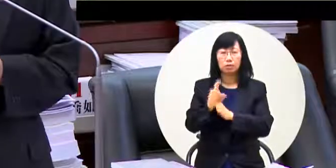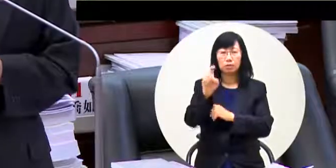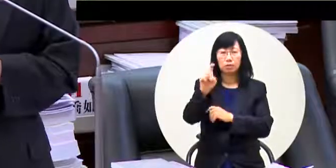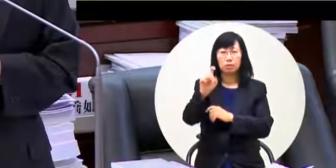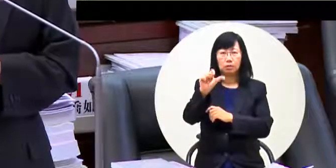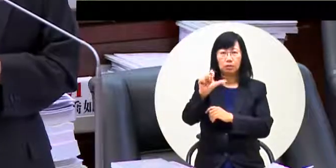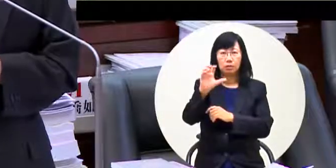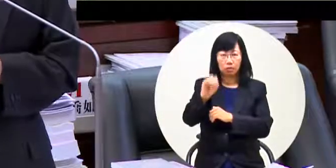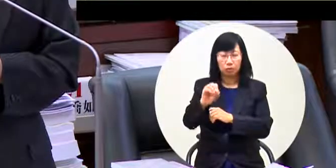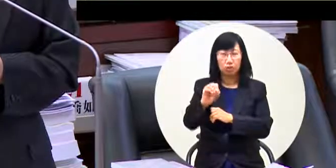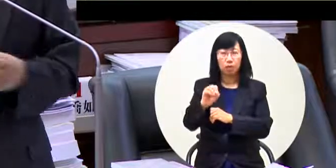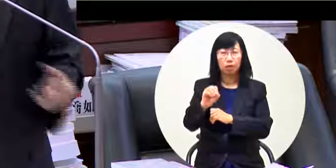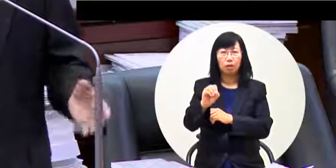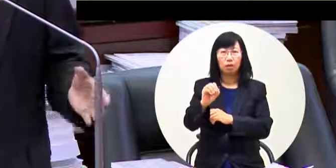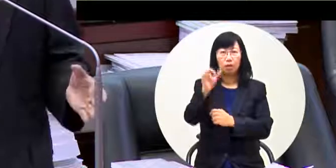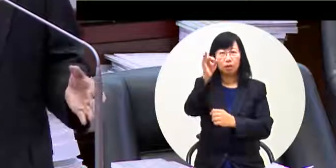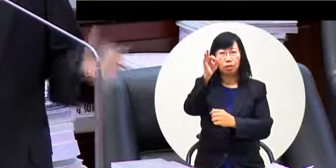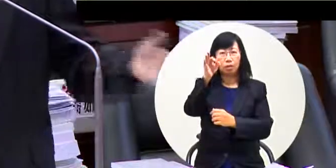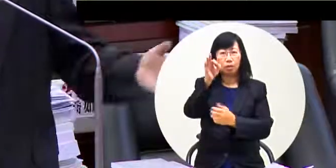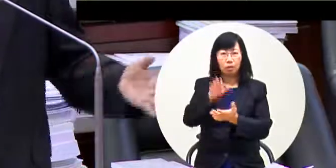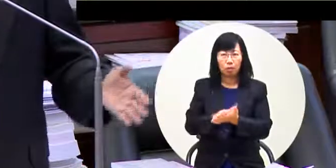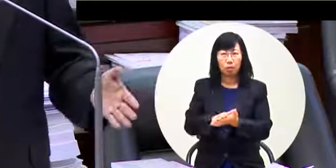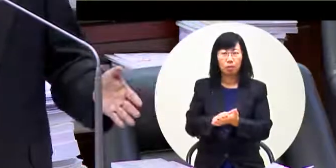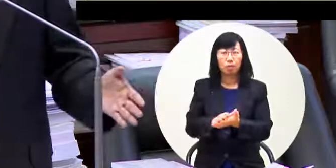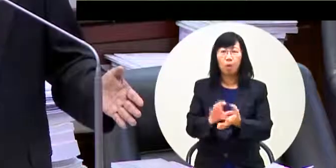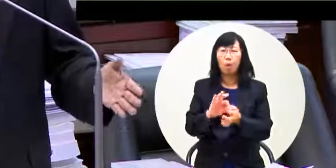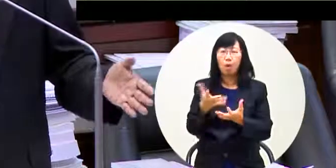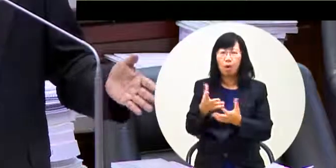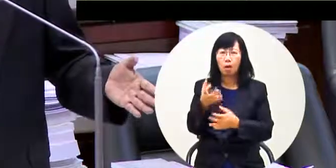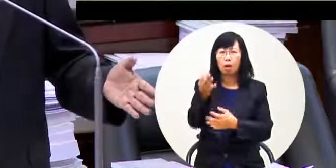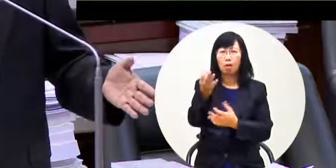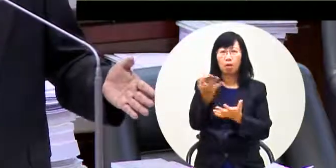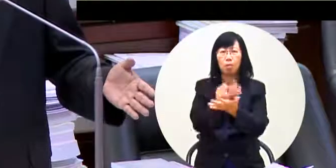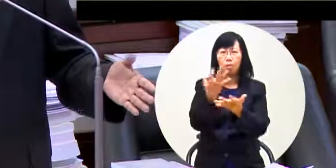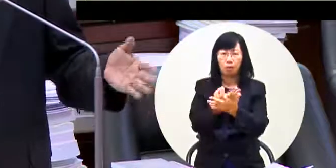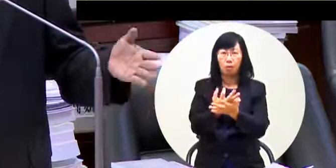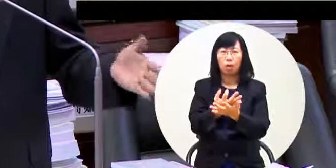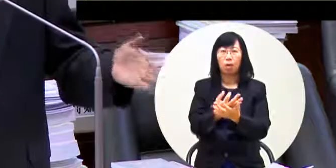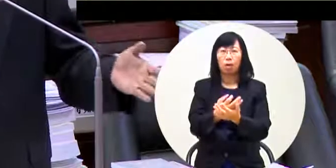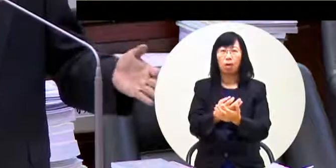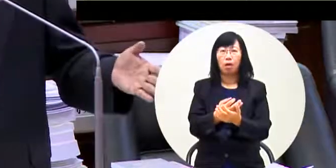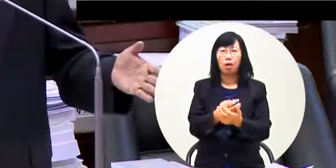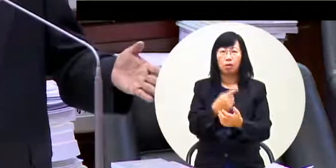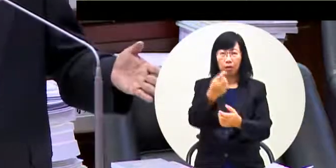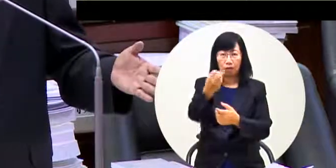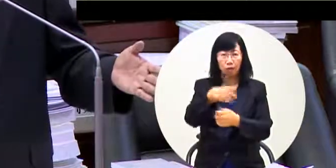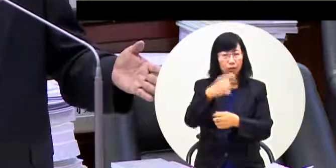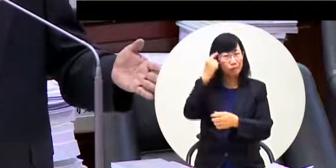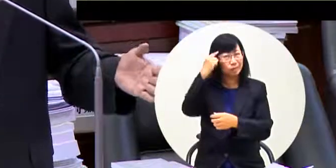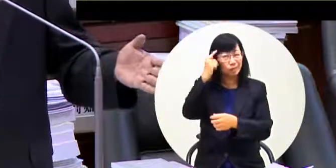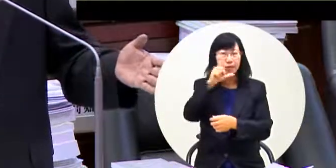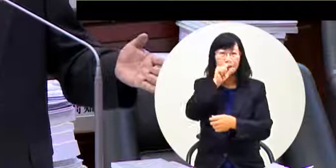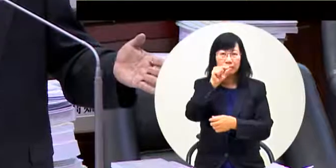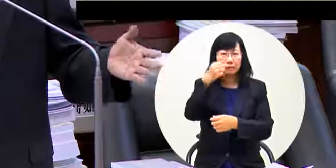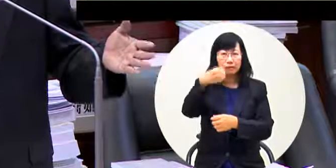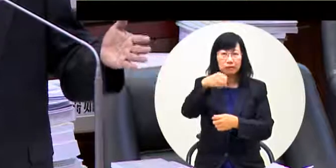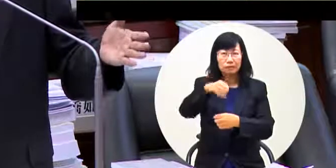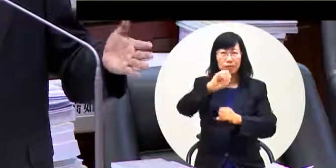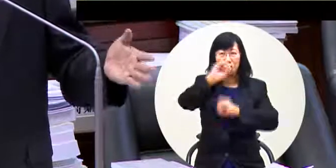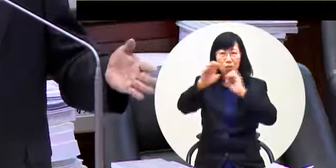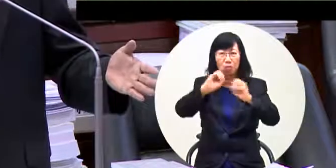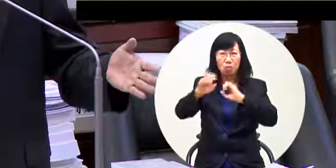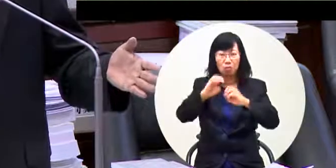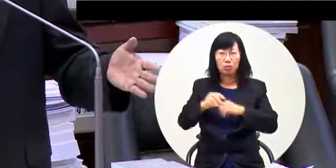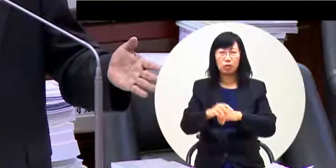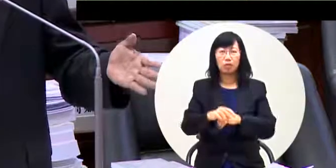钱了。丢鸡蛋是不理性的行为。我们想到说一个大企业，他为了我们